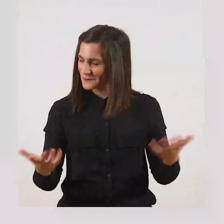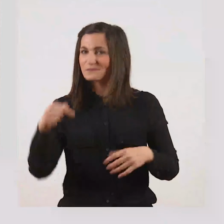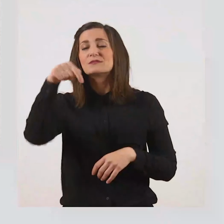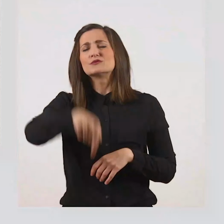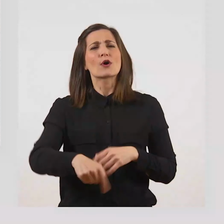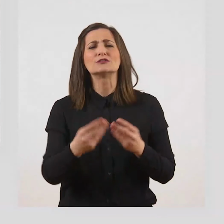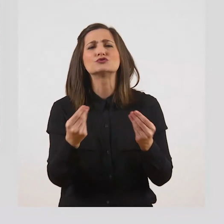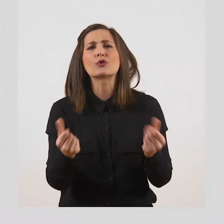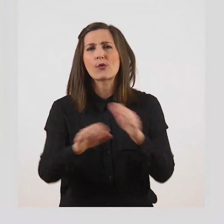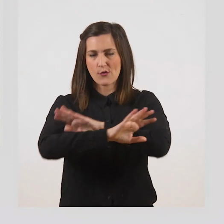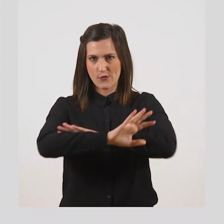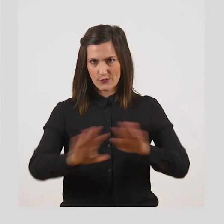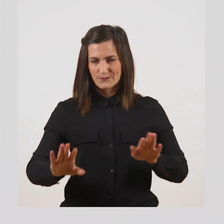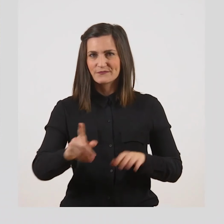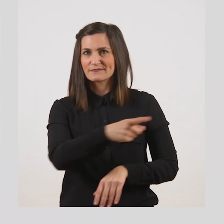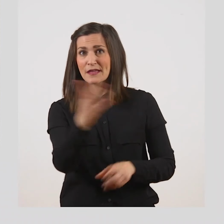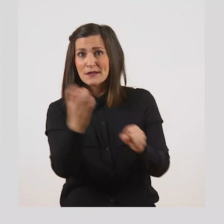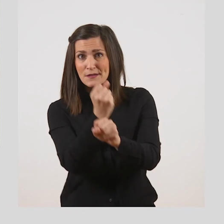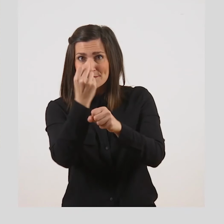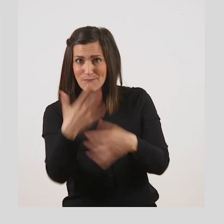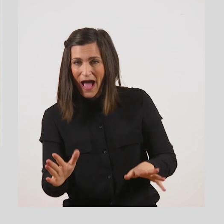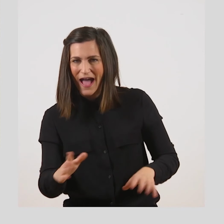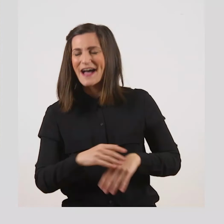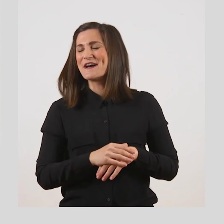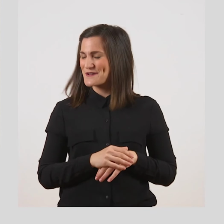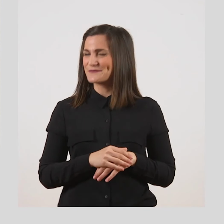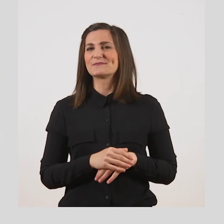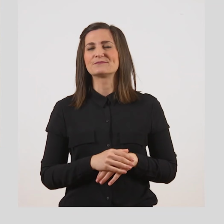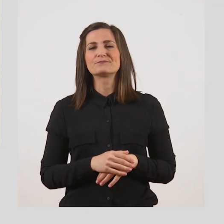εδώ. Τέλεια! Είμαι σίγουρη ότι τα κατάφερες και εσύ από το σπίτι.